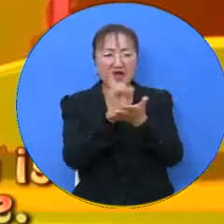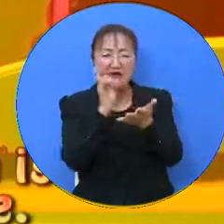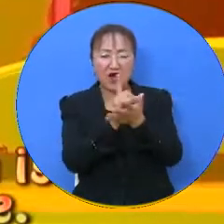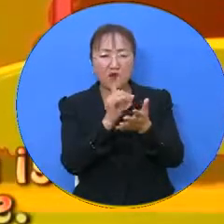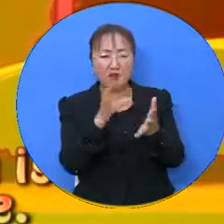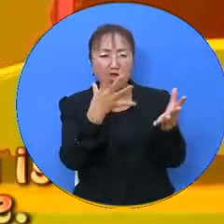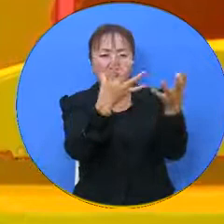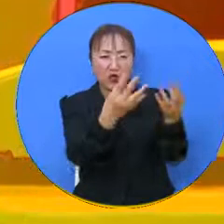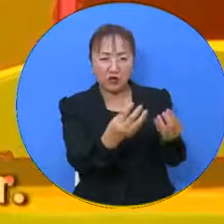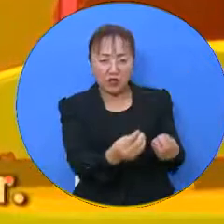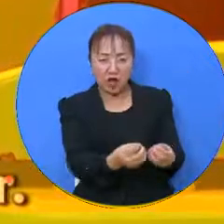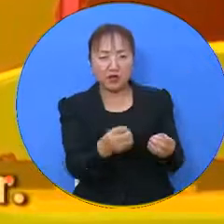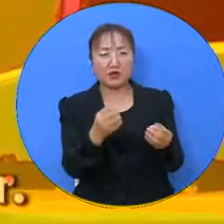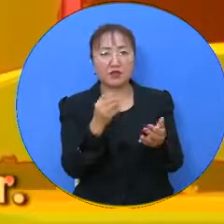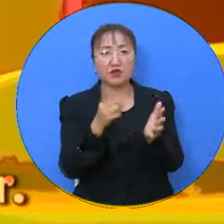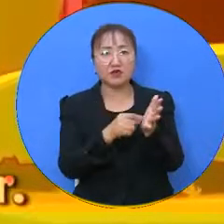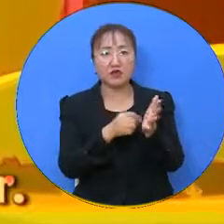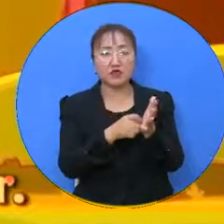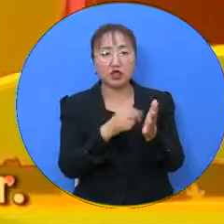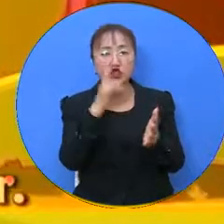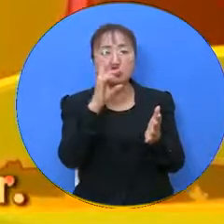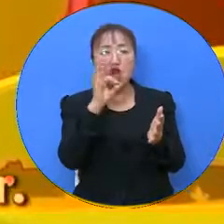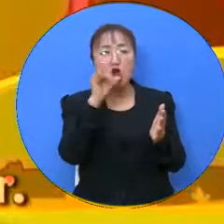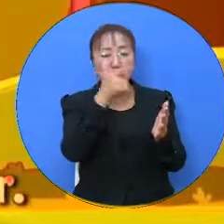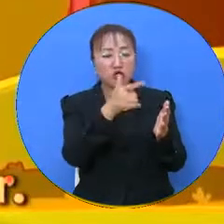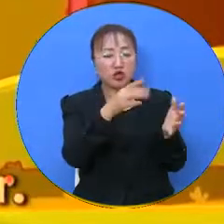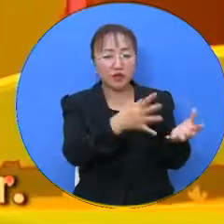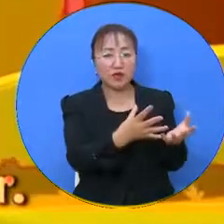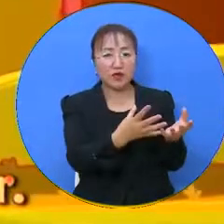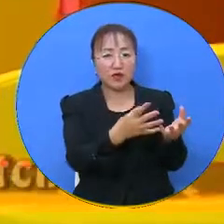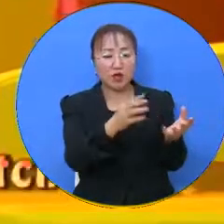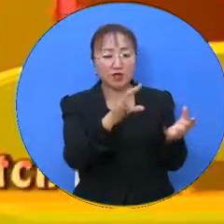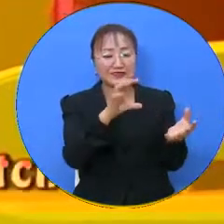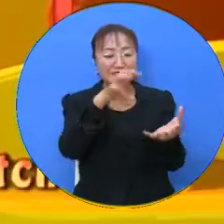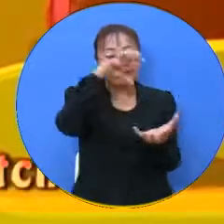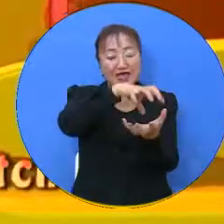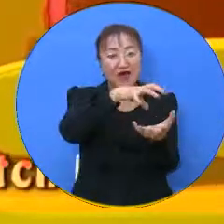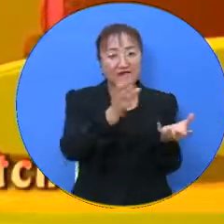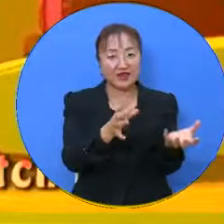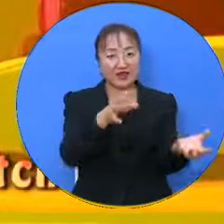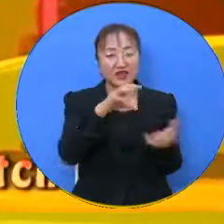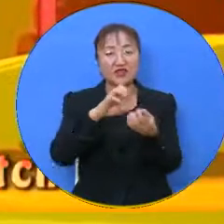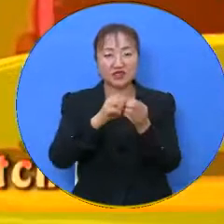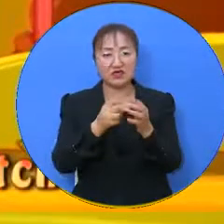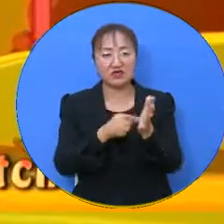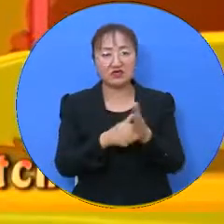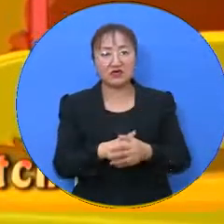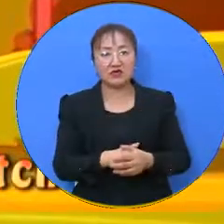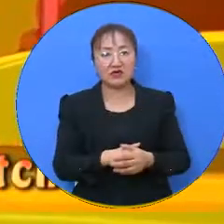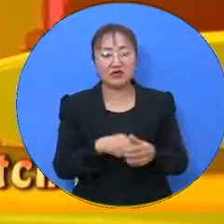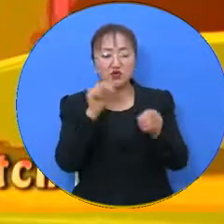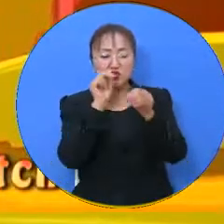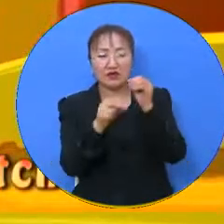бүрэн гүйцэд унтрааж байгаарай. Цогтой үнс нурмаа битүү тагтаа савд хийх хэрэгтэй. Мөн тамих шүдэнсний